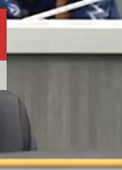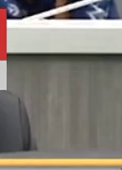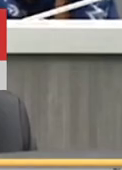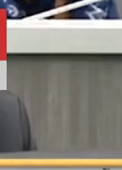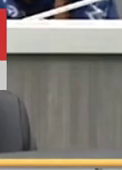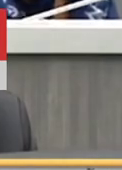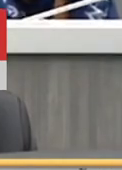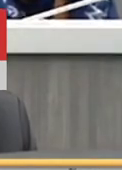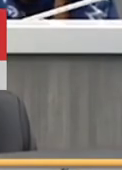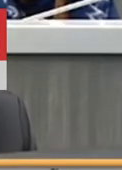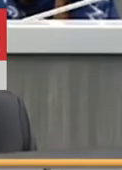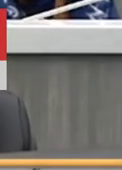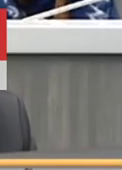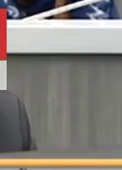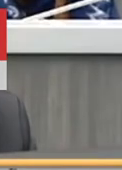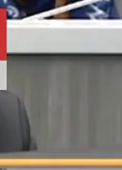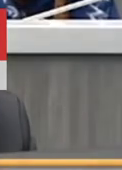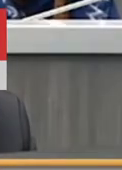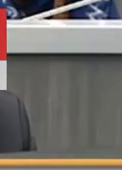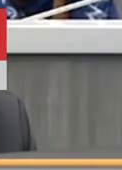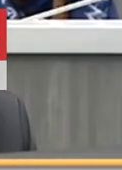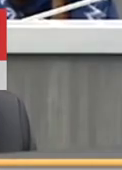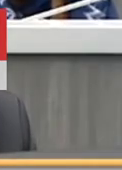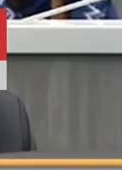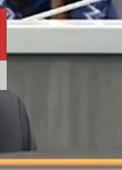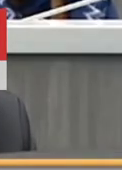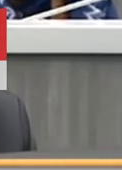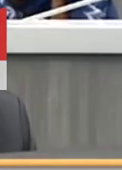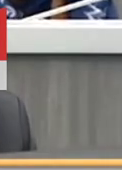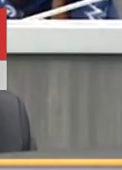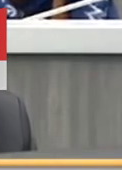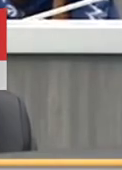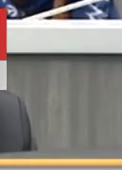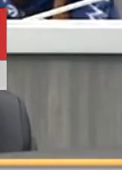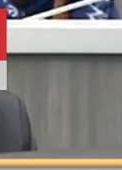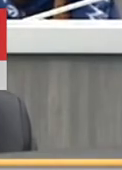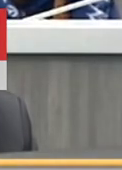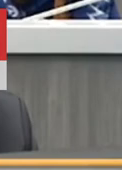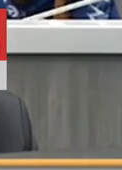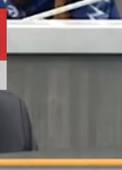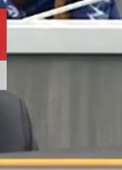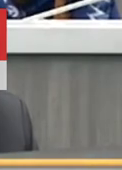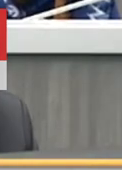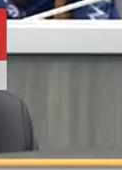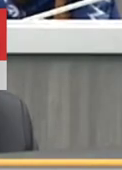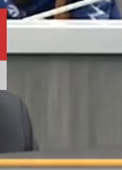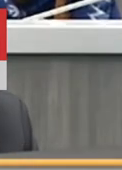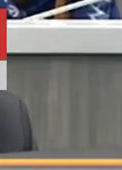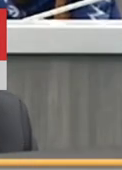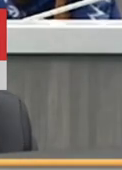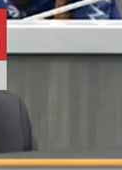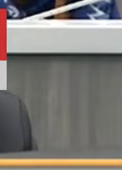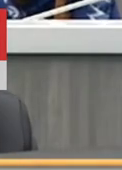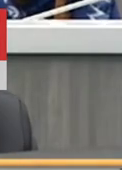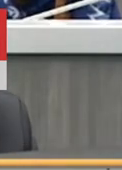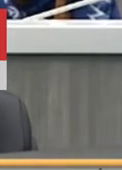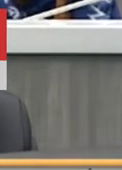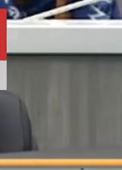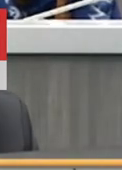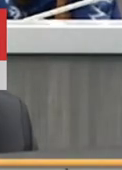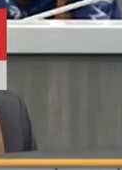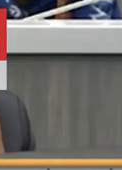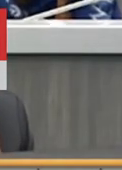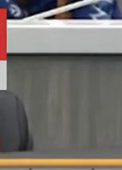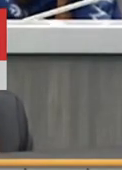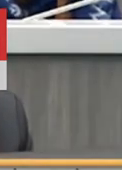ทันทีนะครับไม่ต้องเอาเงินไปช่วยไม่ต้องเอาเงินไปทำอะไรสุดท้ายท่านประธานที่เคารพครับอุบลน้ำท่วมหนักครับ